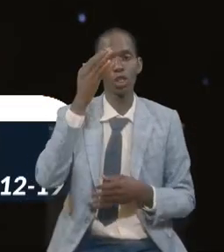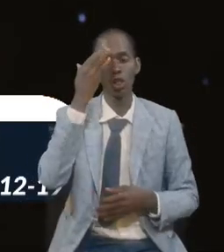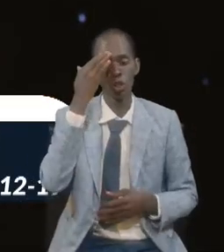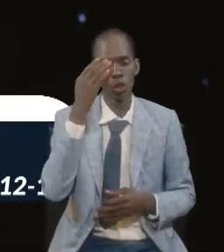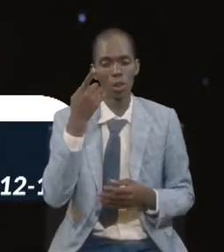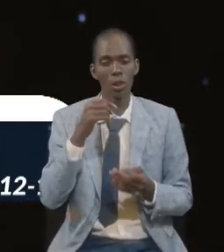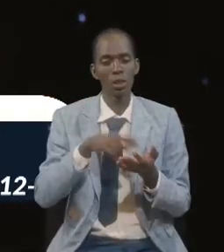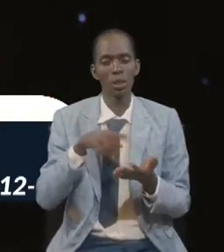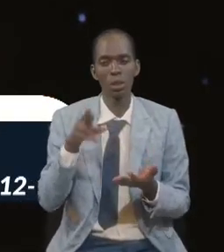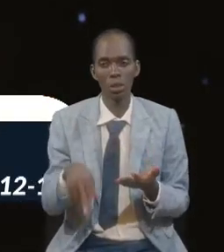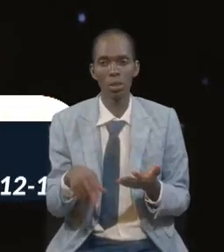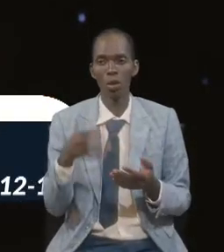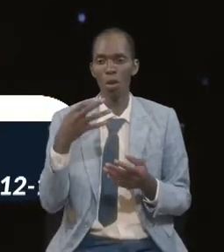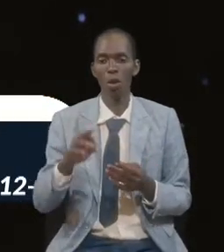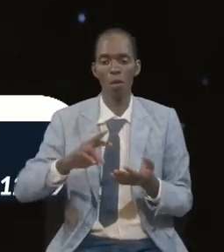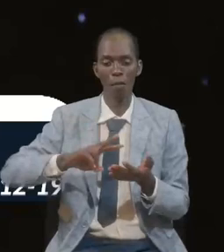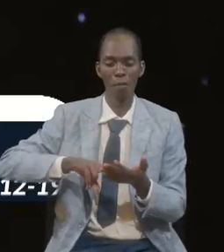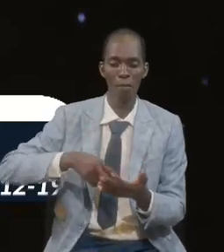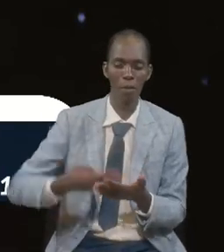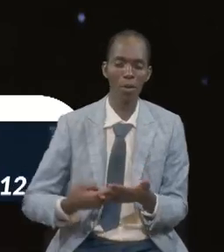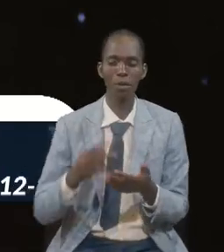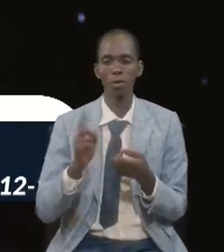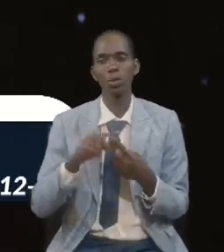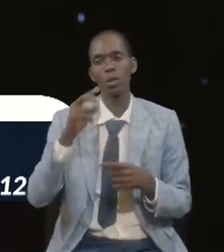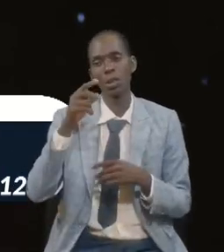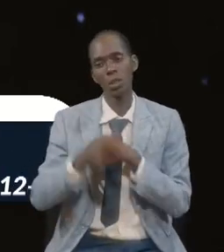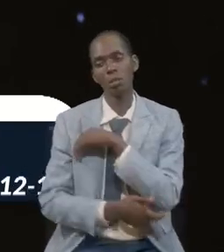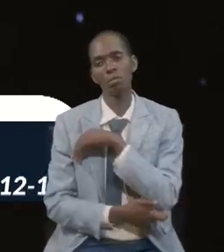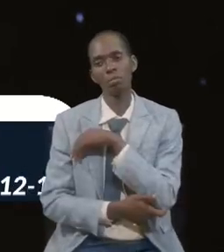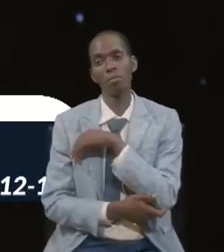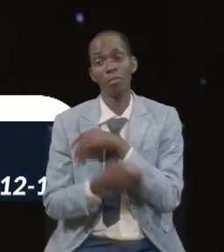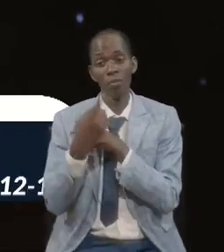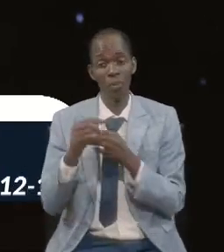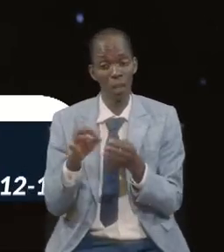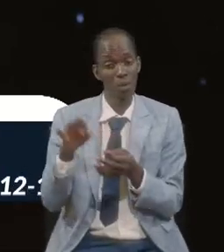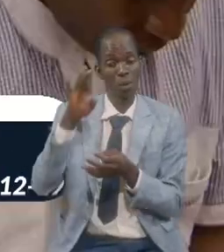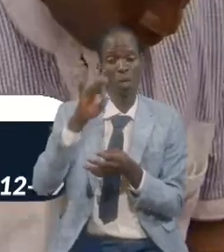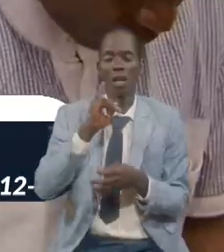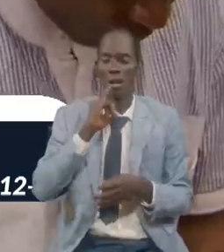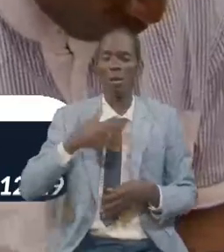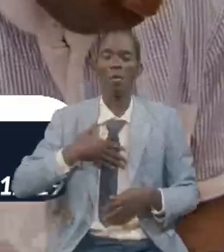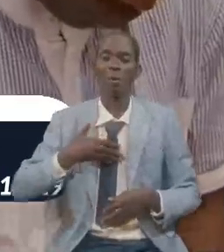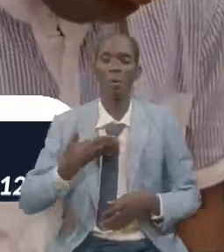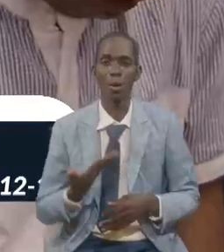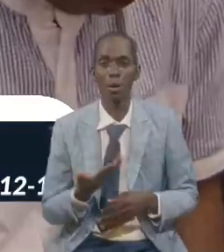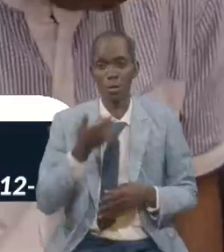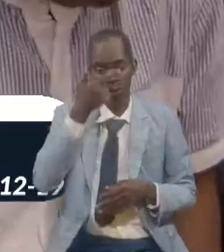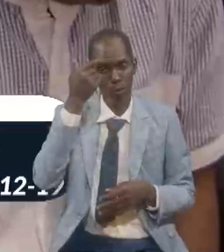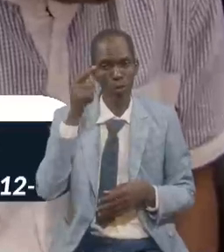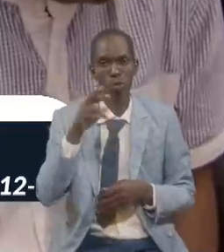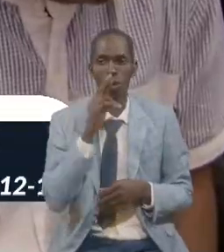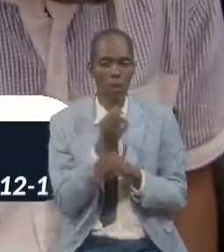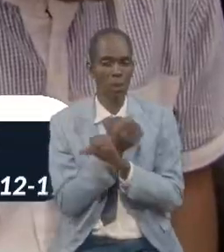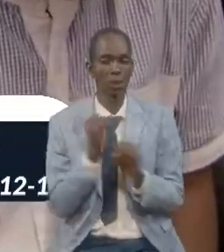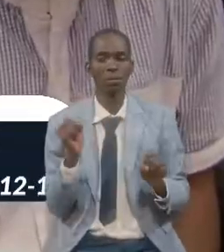parce que l'esprit connaît la conséquence de succomber à la tentation. L'esprit est bien disposé parce que vous êtes